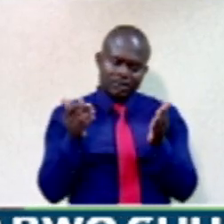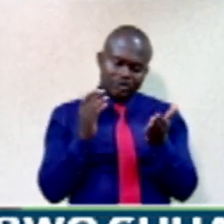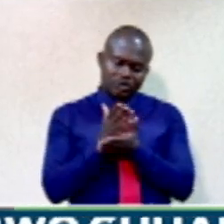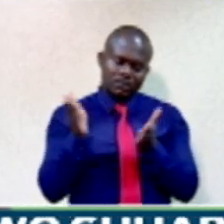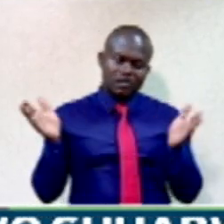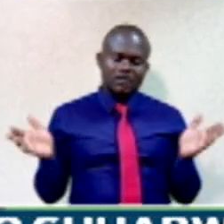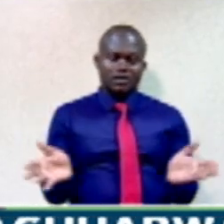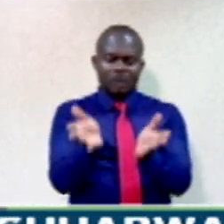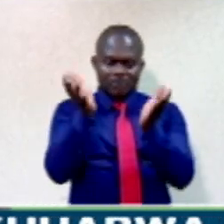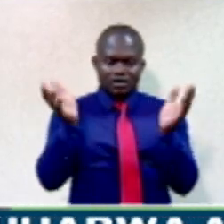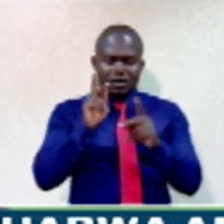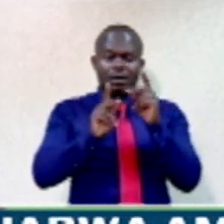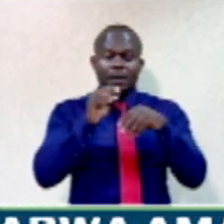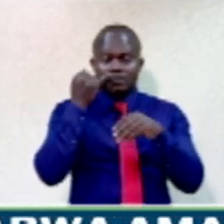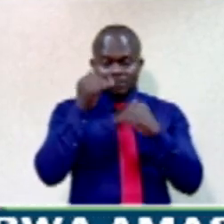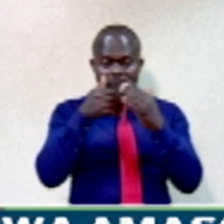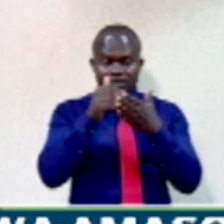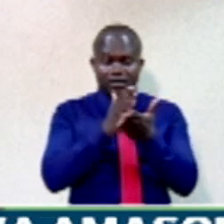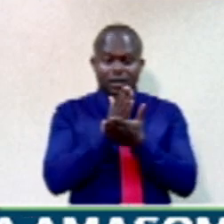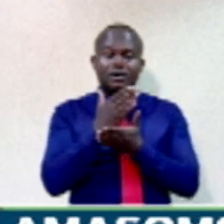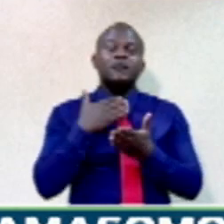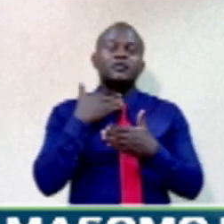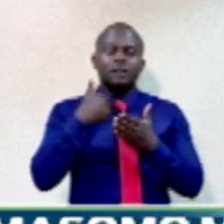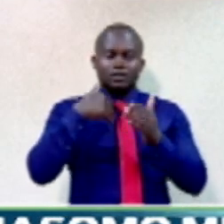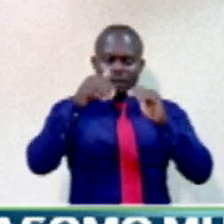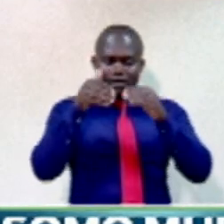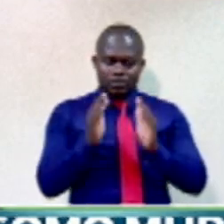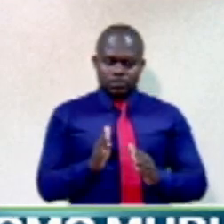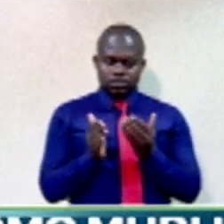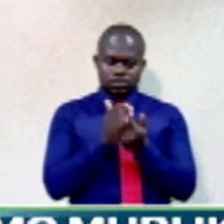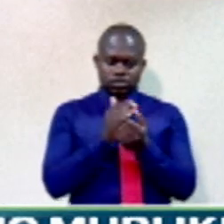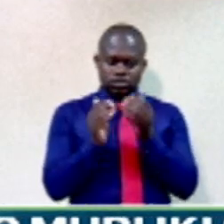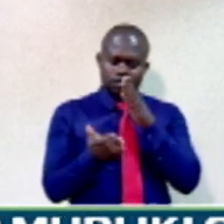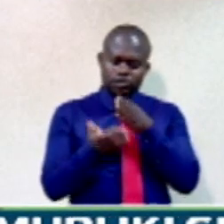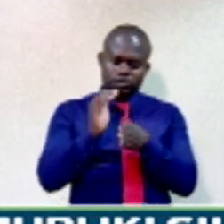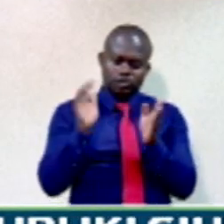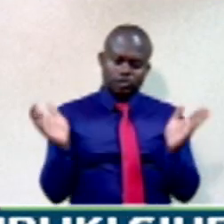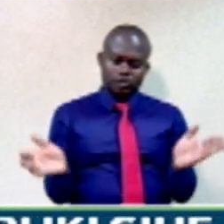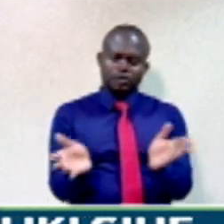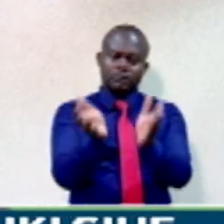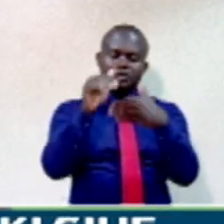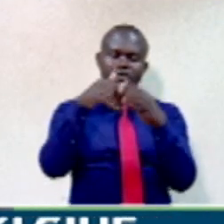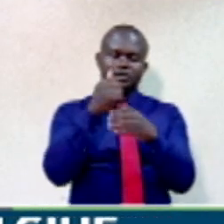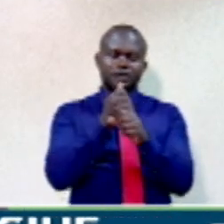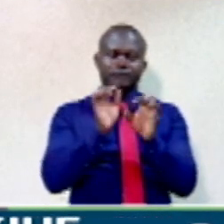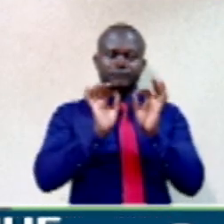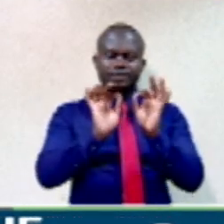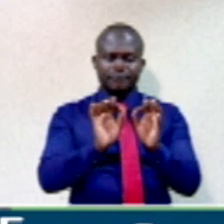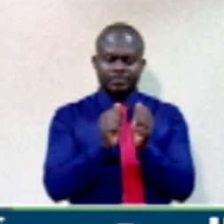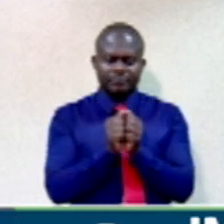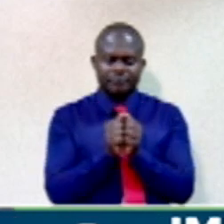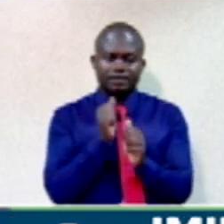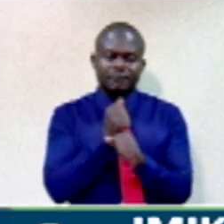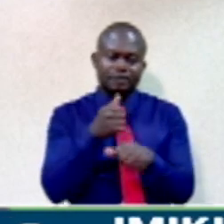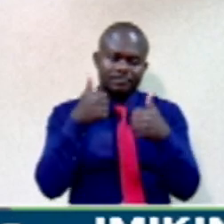turakangurira ko niba koko bashaka kugira ubuhinzi n'ubworozi umwuga, barashishikarizwa kubikora neza. Kubikora